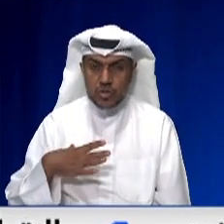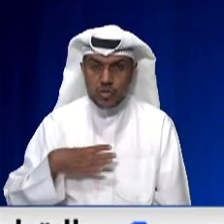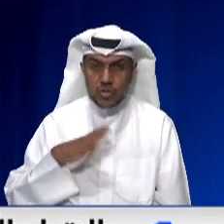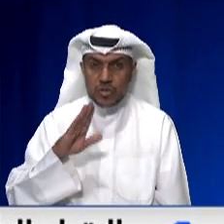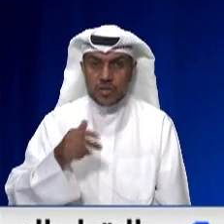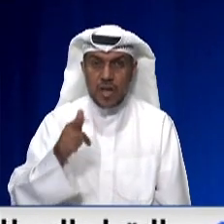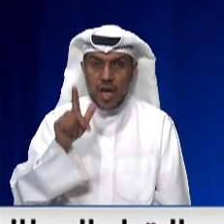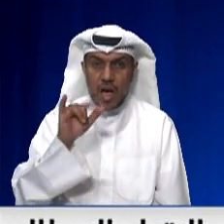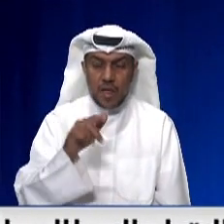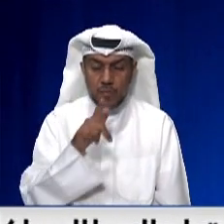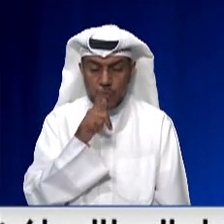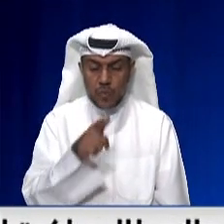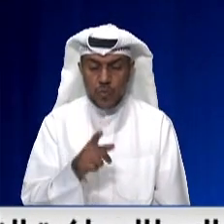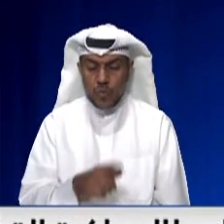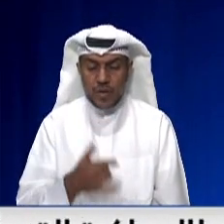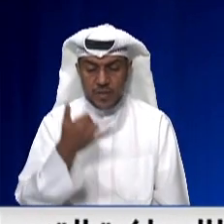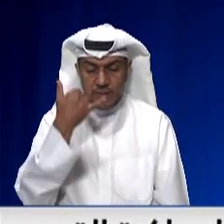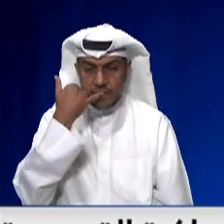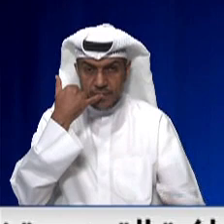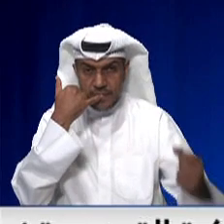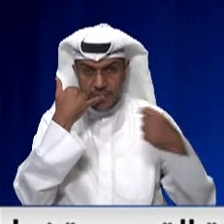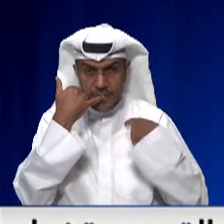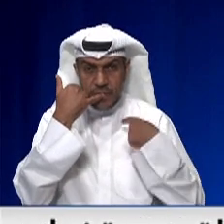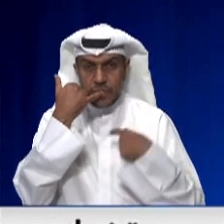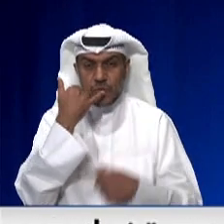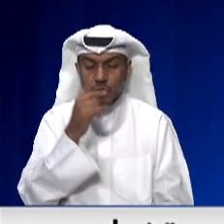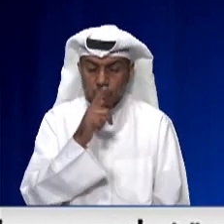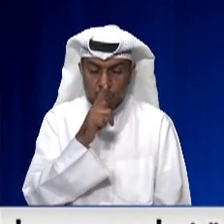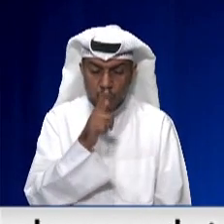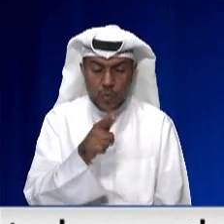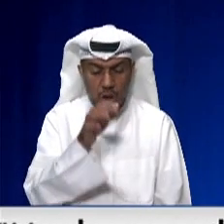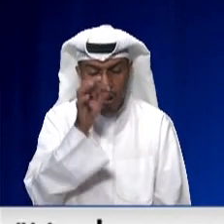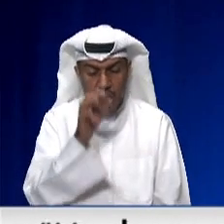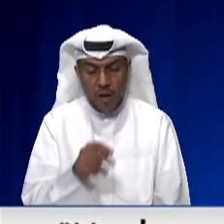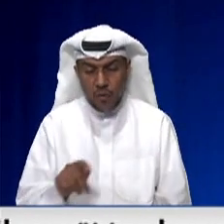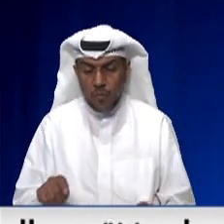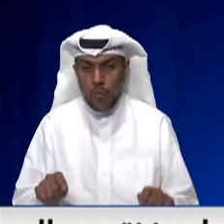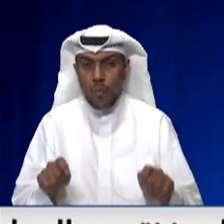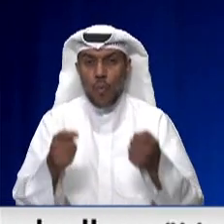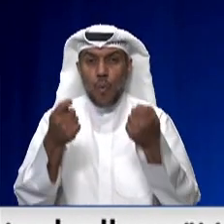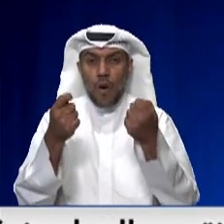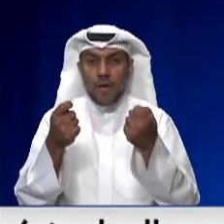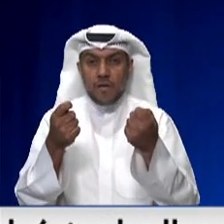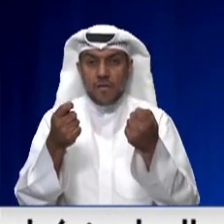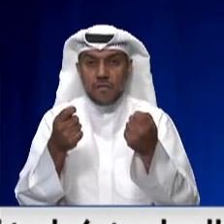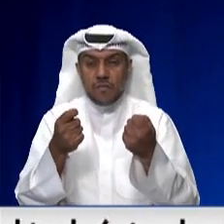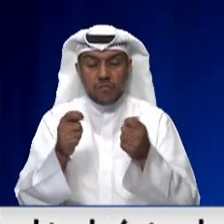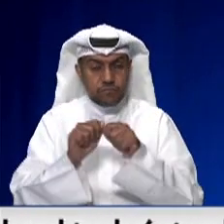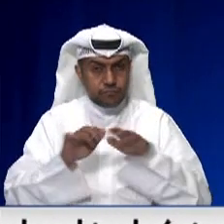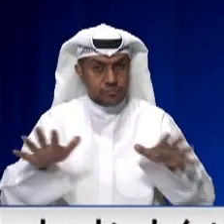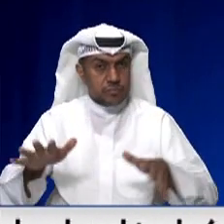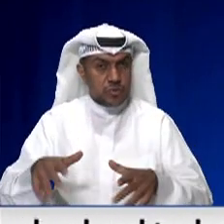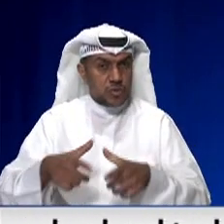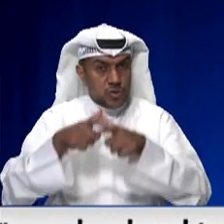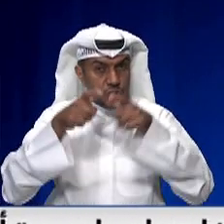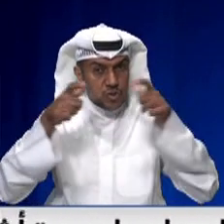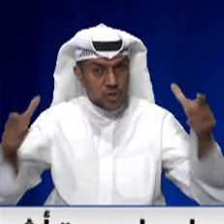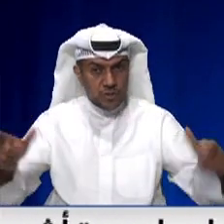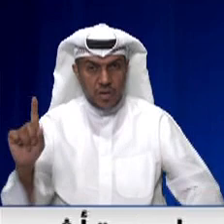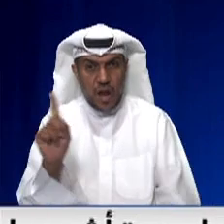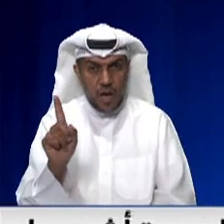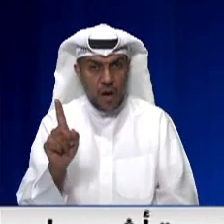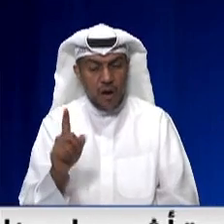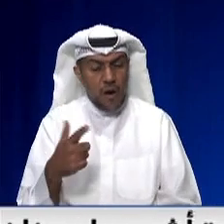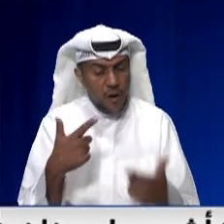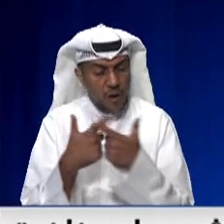الجابر الصباح خلال الاتصال على ضرورة وقف القتال والعمل على ضمان عدم انتشاره وتوسع دائرة الصراع